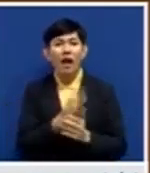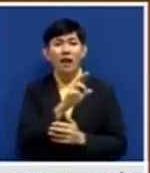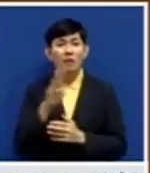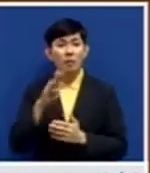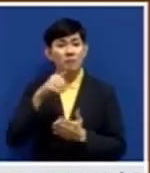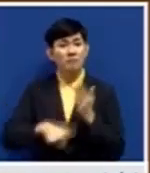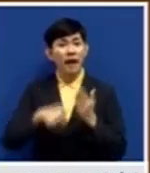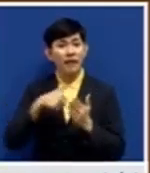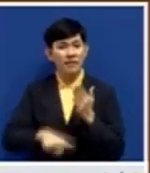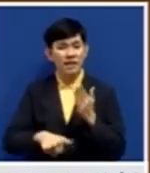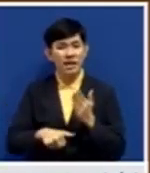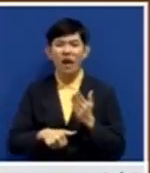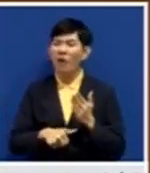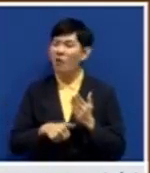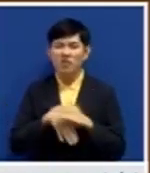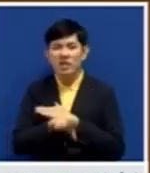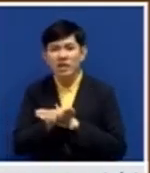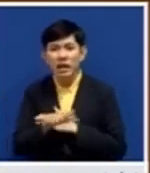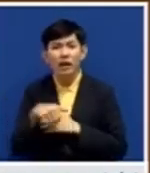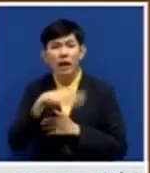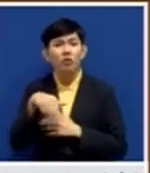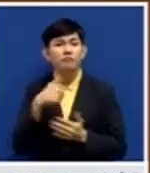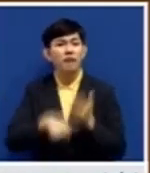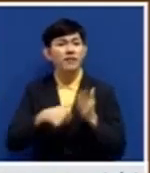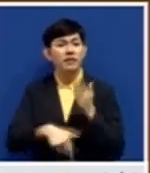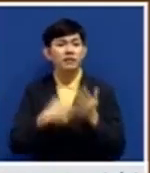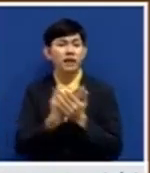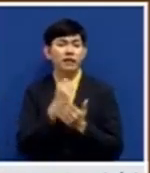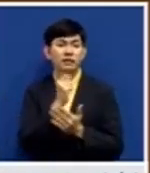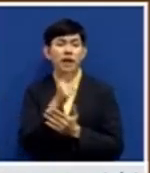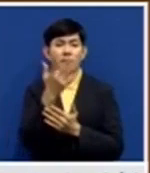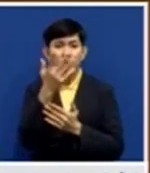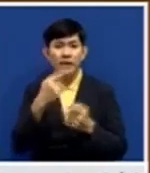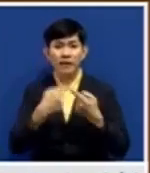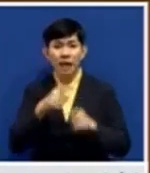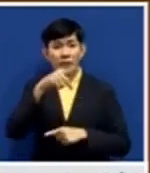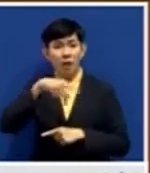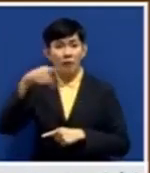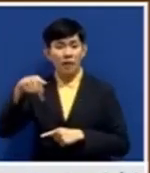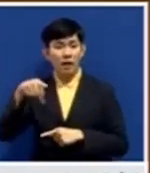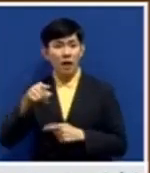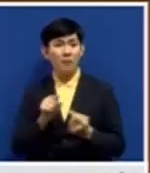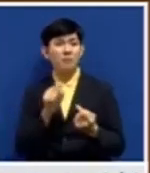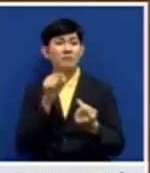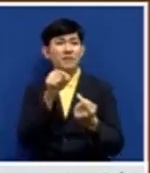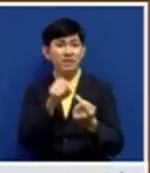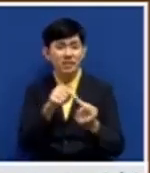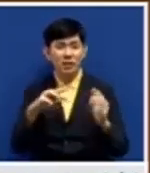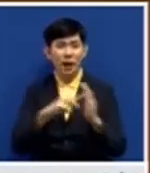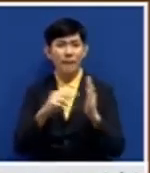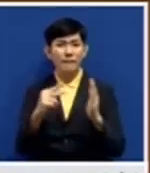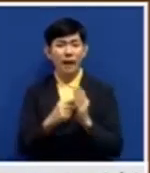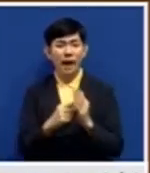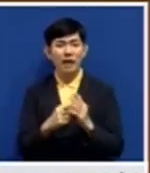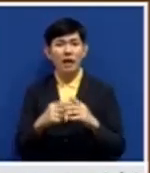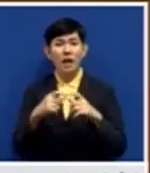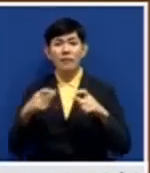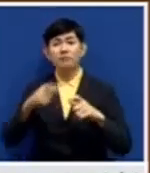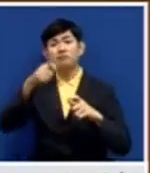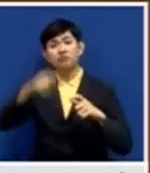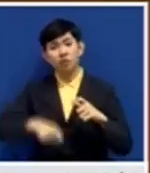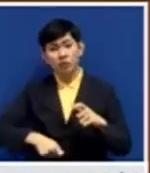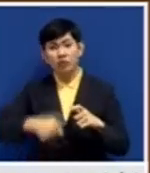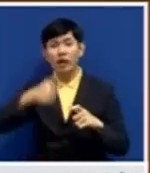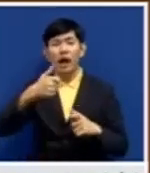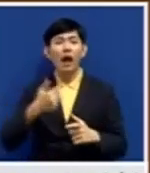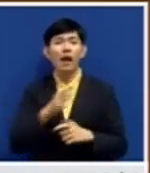ภาษีทั้งนั้นน่ะทุกคนไม่ยอมจ่ายภาษีกันแต่พร้อมเพย์มันไปถึงแล้วคุณแค่รูดการ์ดทุกอย่าง